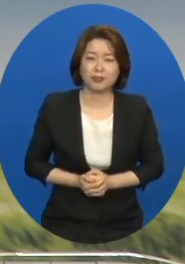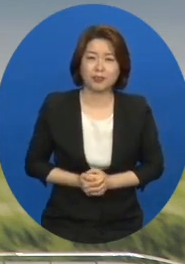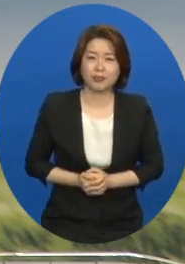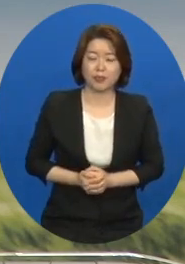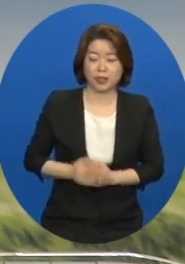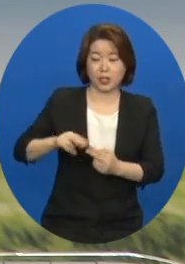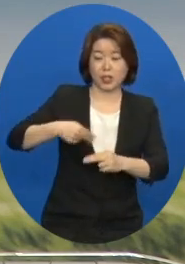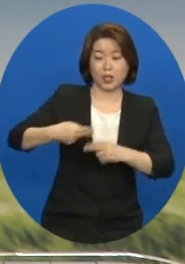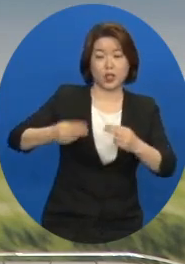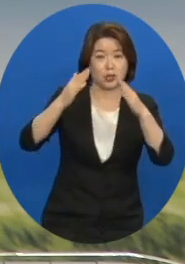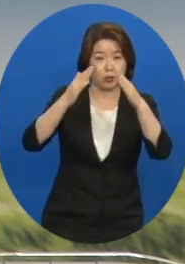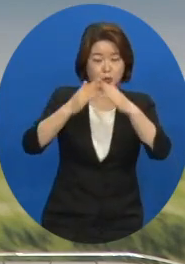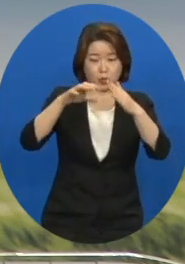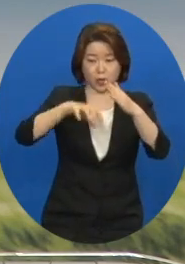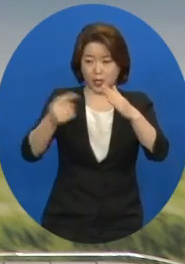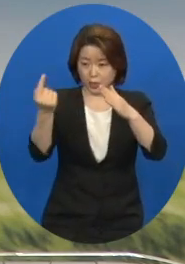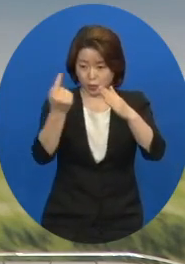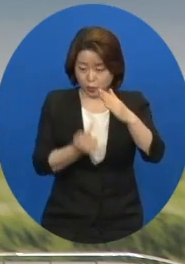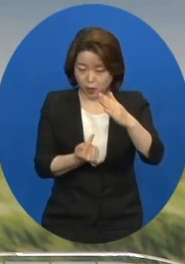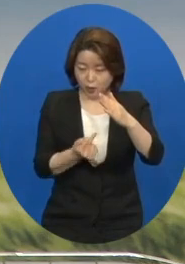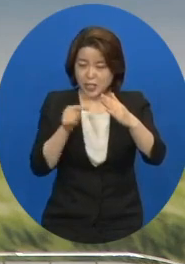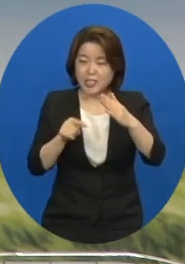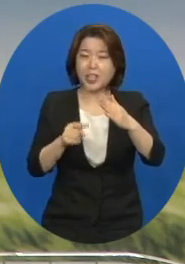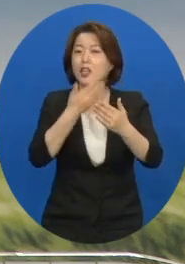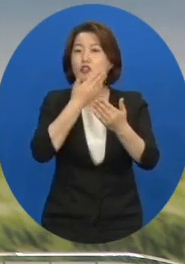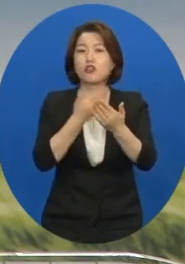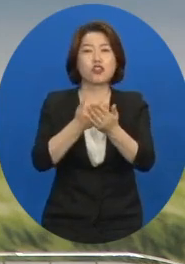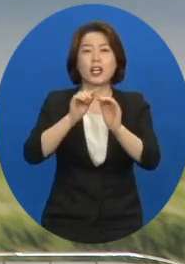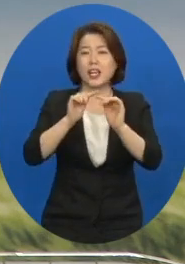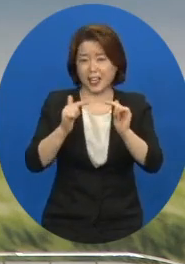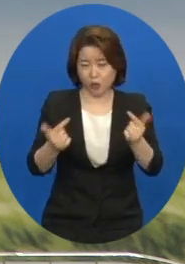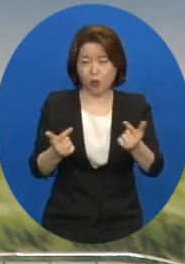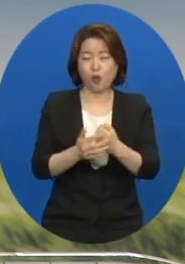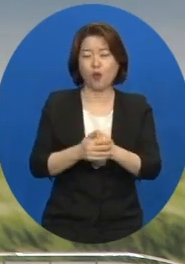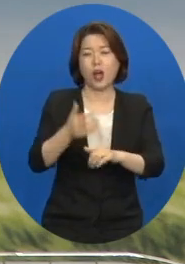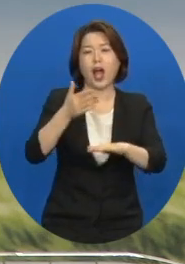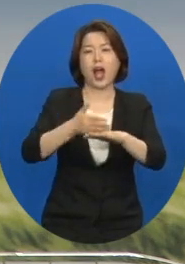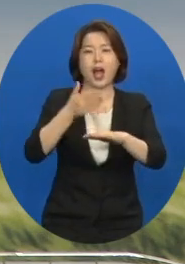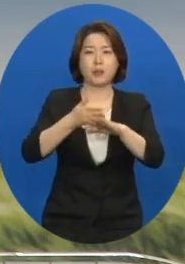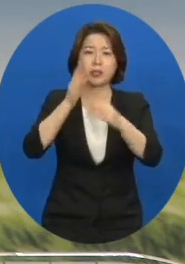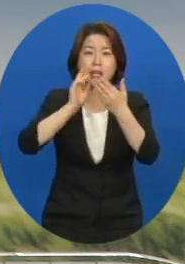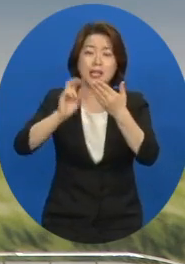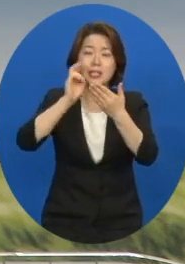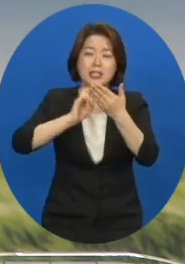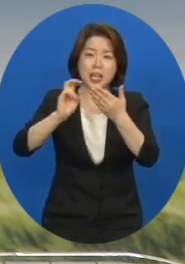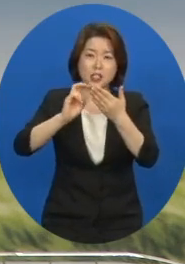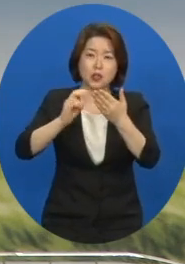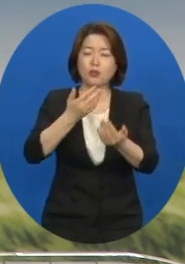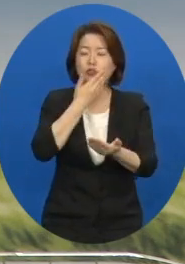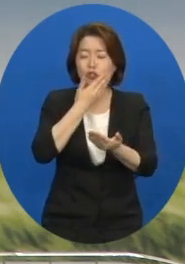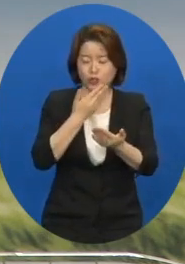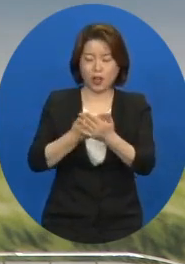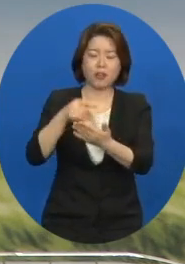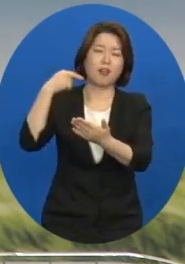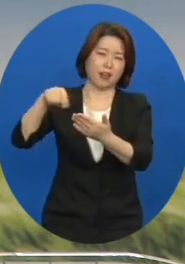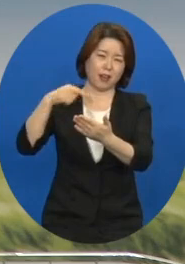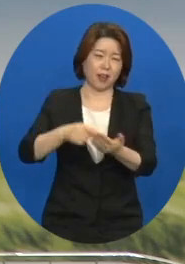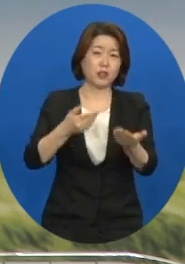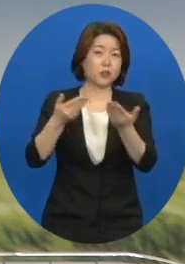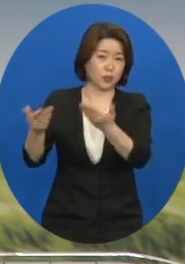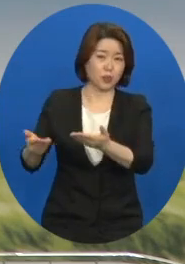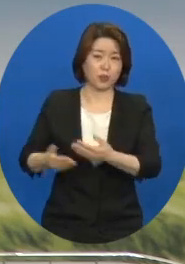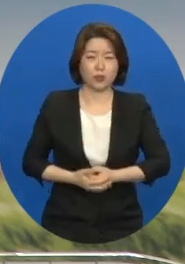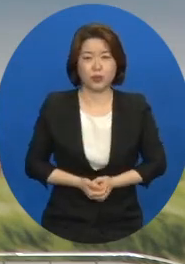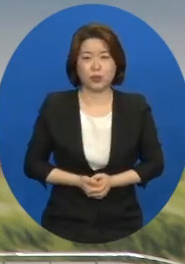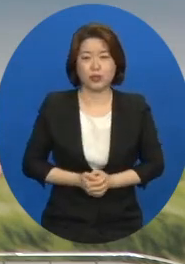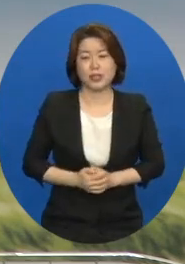수도원 안에 들어왔다는 게 중요한 게 아니고 감사와 찬송이 중요하다는 것을 가르치는 거죠. 지금